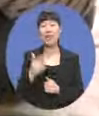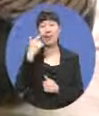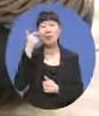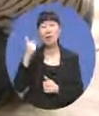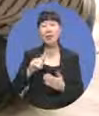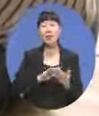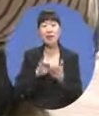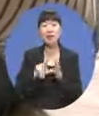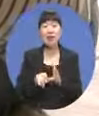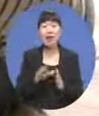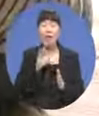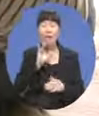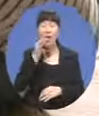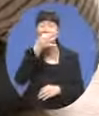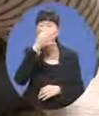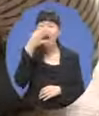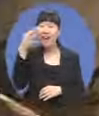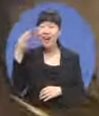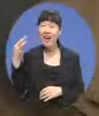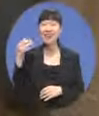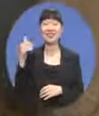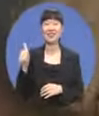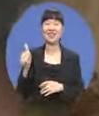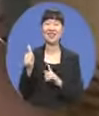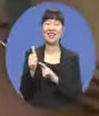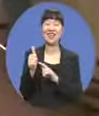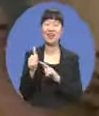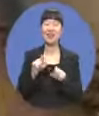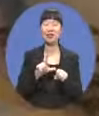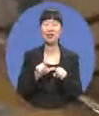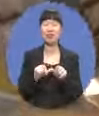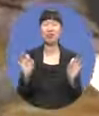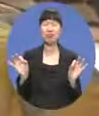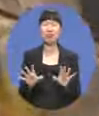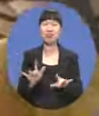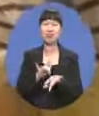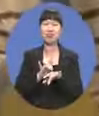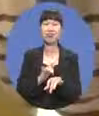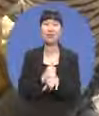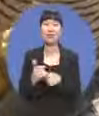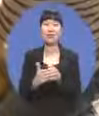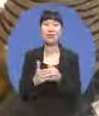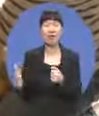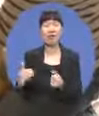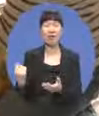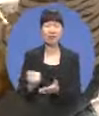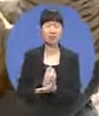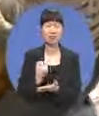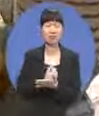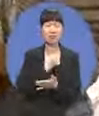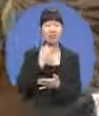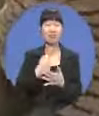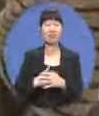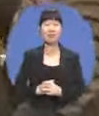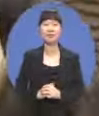아빠와의 놀이 시간이 신나기만 한 민재. 시간은 왜 이렇게 빨리 지나가는지 아쉽기만 합니다.